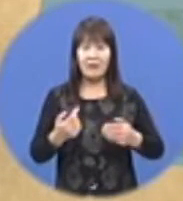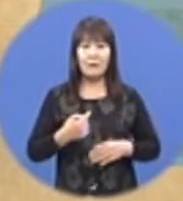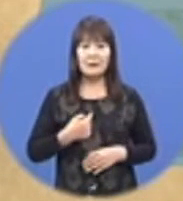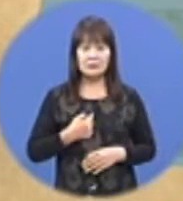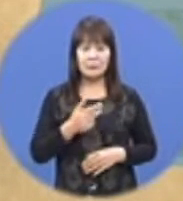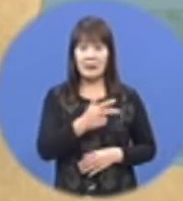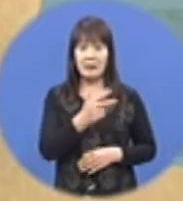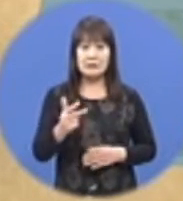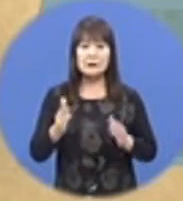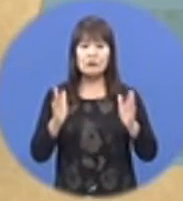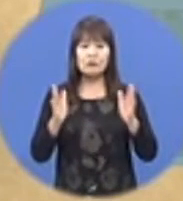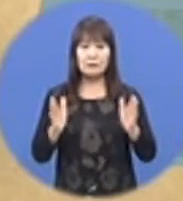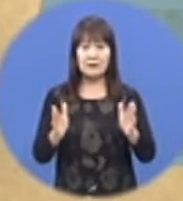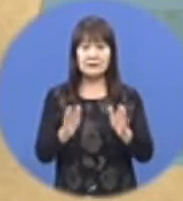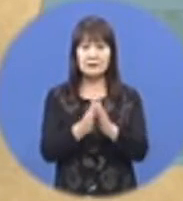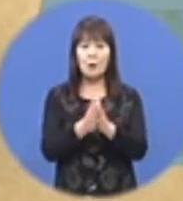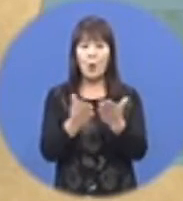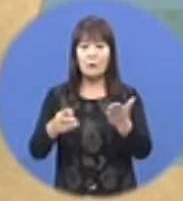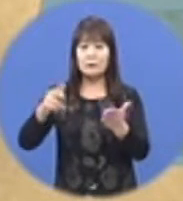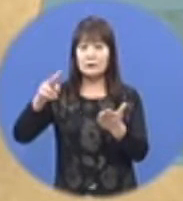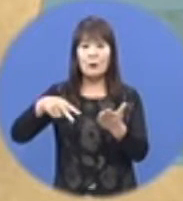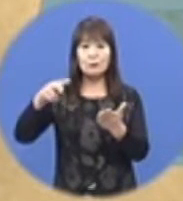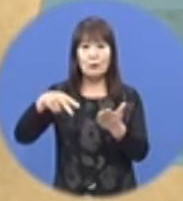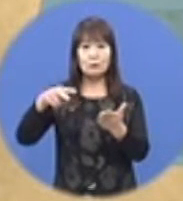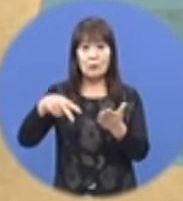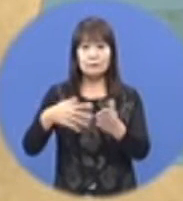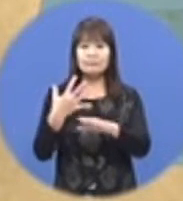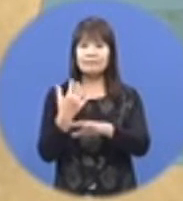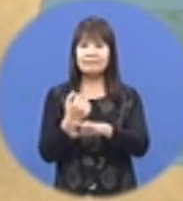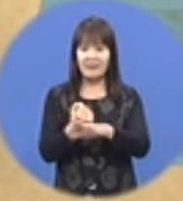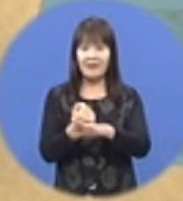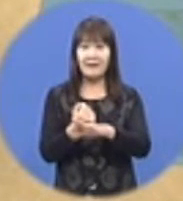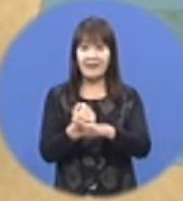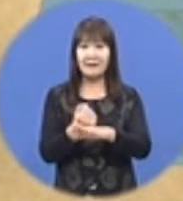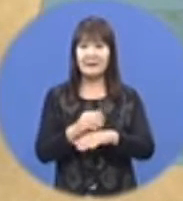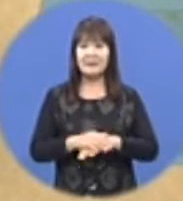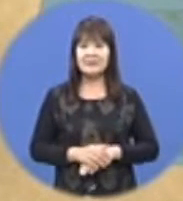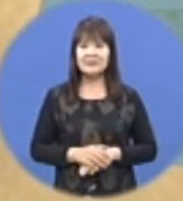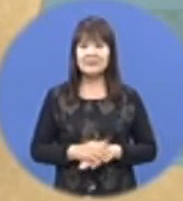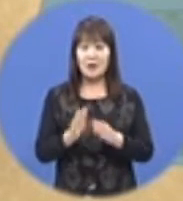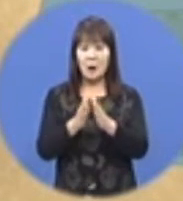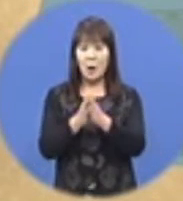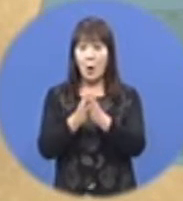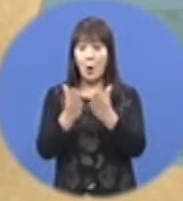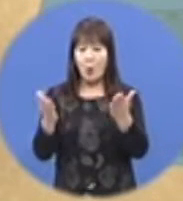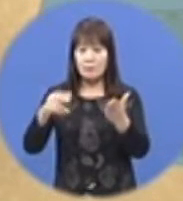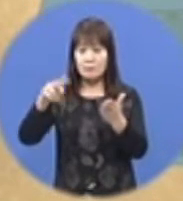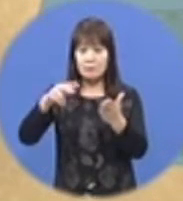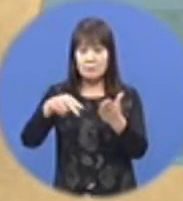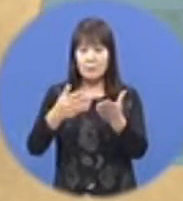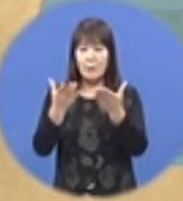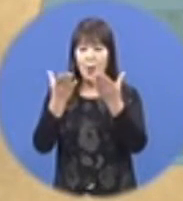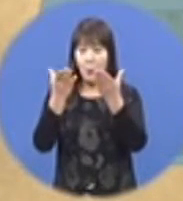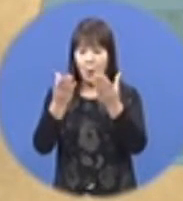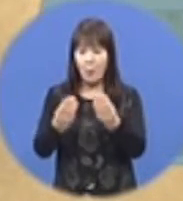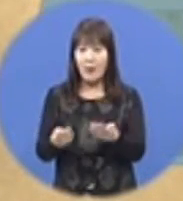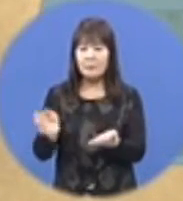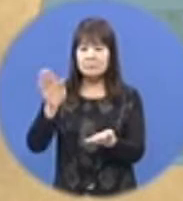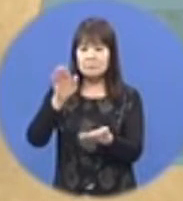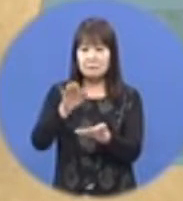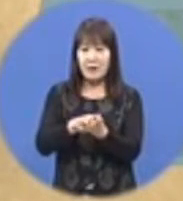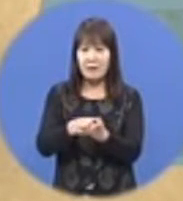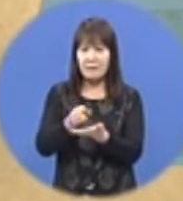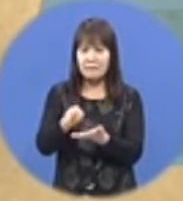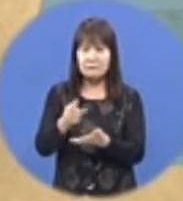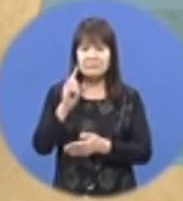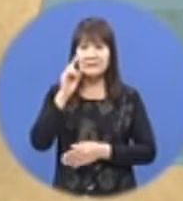1週間に1冊最近は本を読むようにしてるんですけれども、 いいですね。 はい、本も終わってしまうとちょっと寂しくなる気持ちもあ